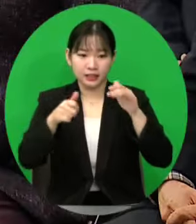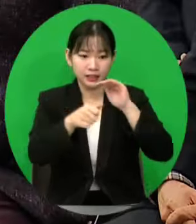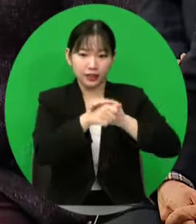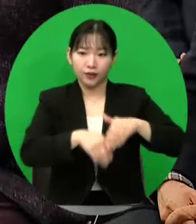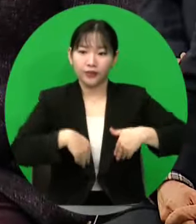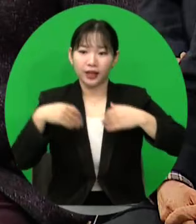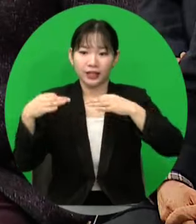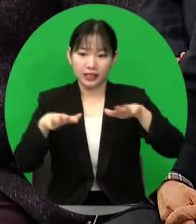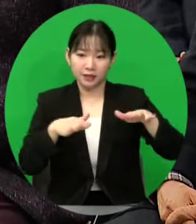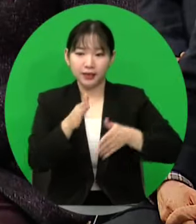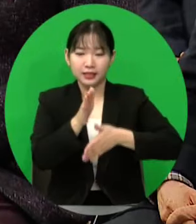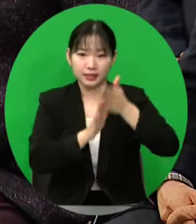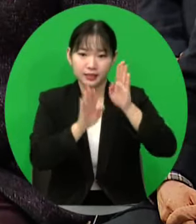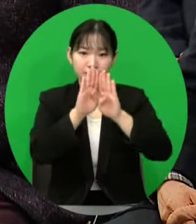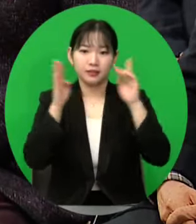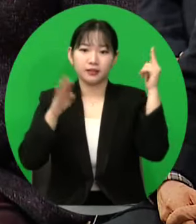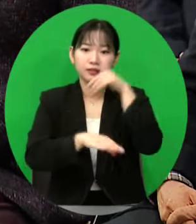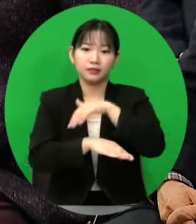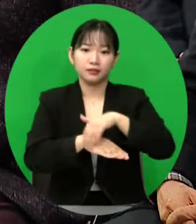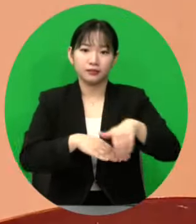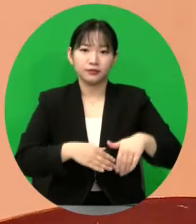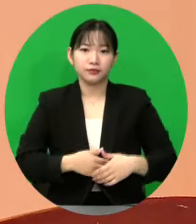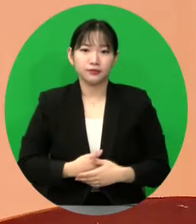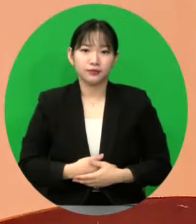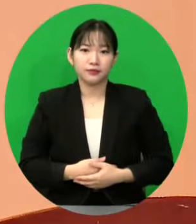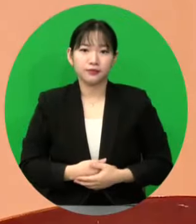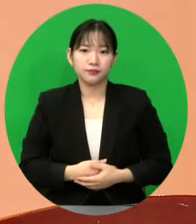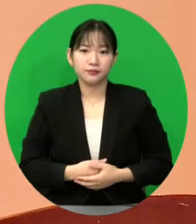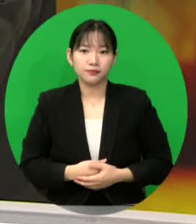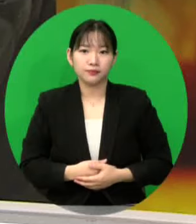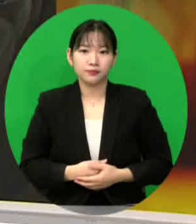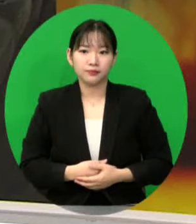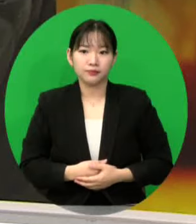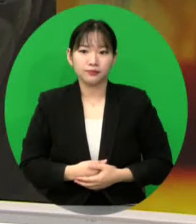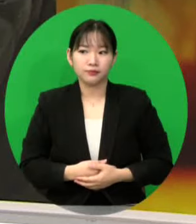경상남도 김해시에서 개최될 예정입니다.